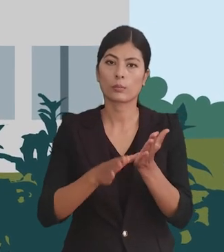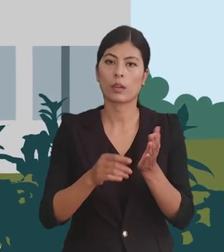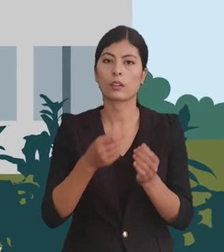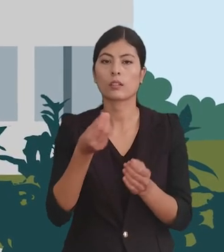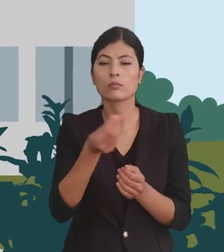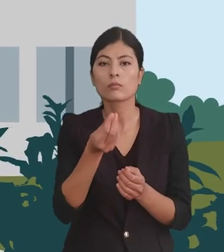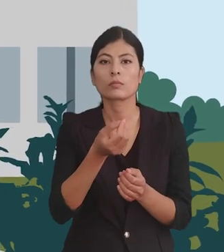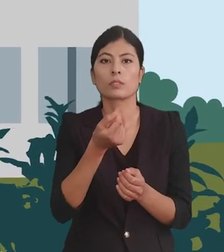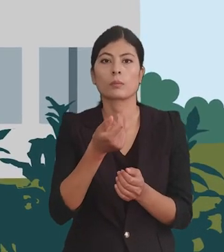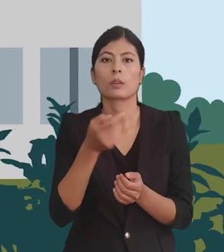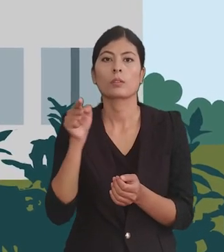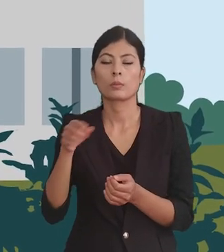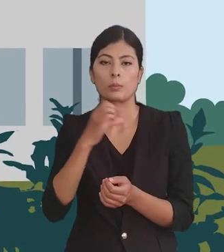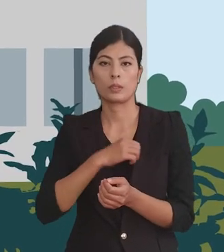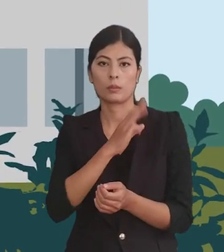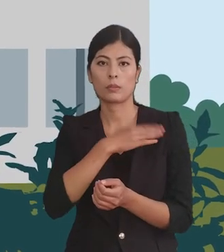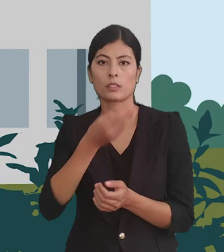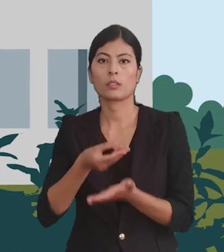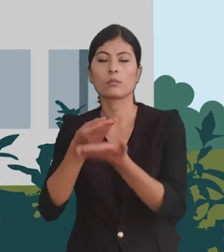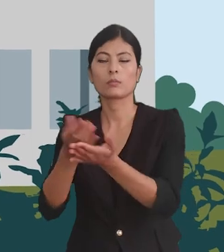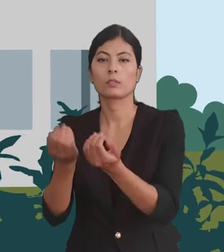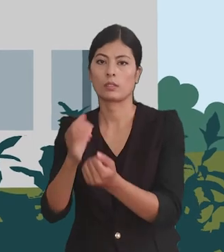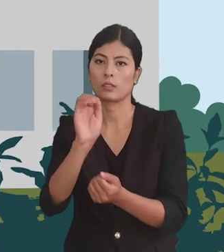सम्बन्धित पीडितलाई उपलब्ध गराउन सक्दछ।